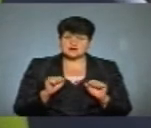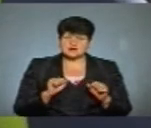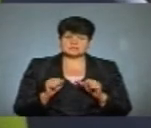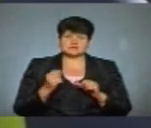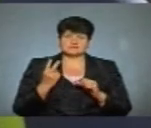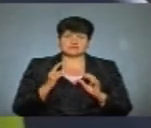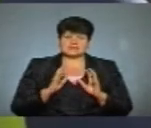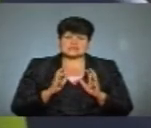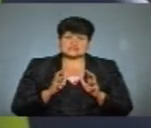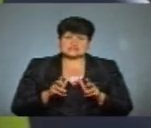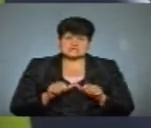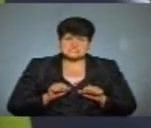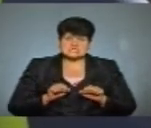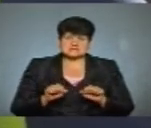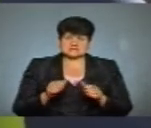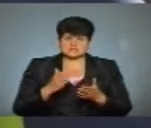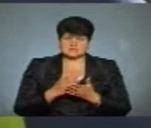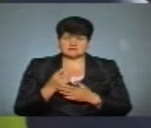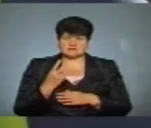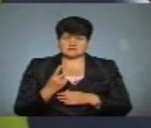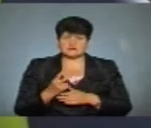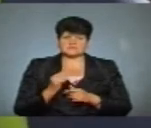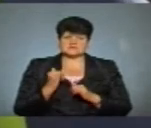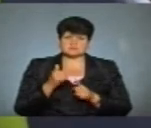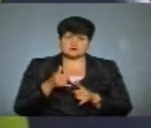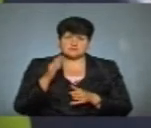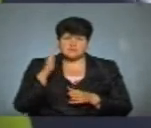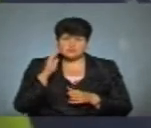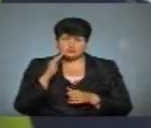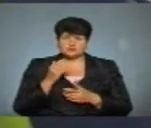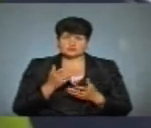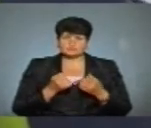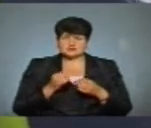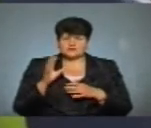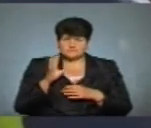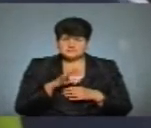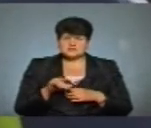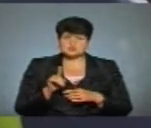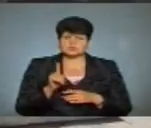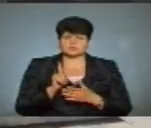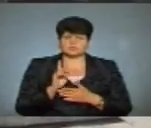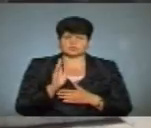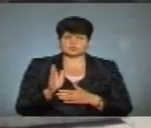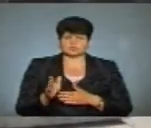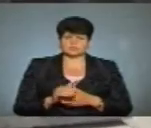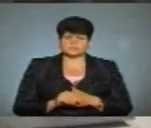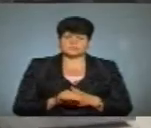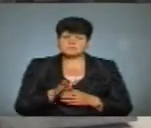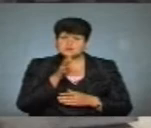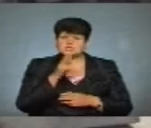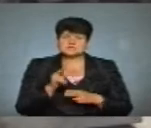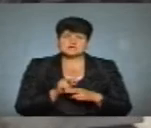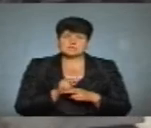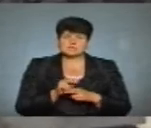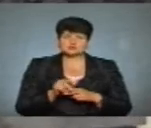каткісти. Катки 2 і заправка водою машини. Ну, в принципі, то все, що повинно бути. Під час ремонту